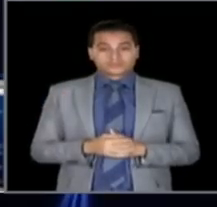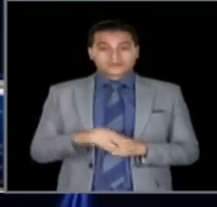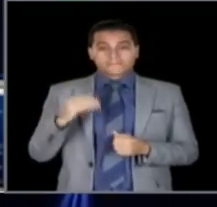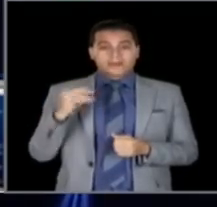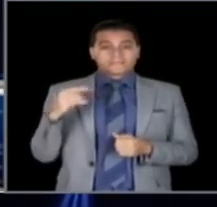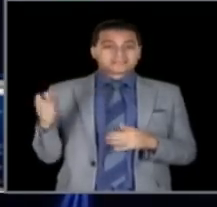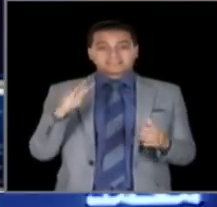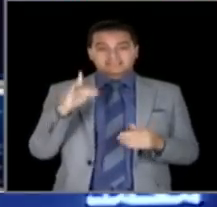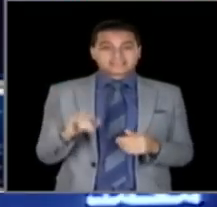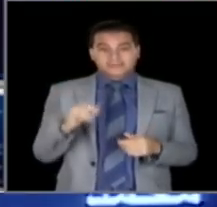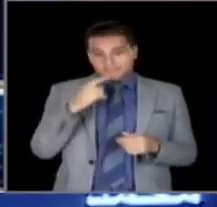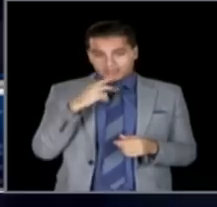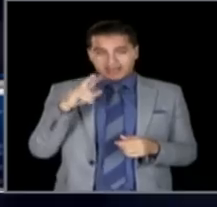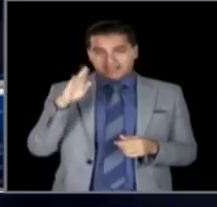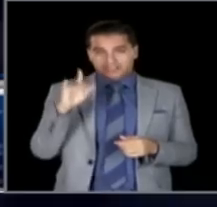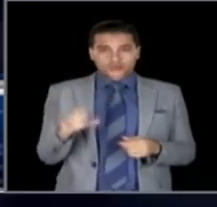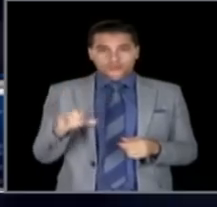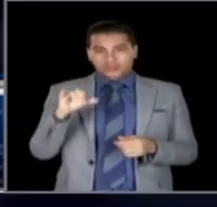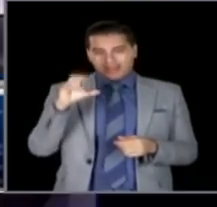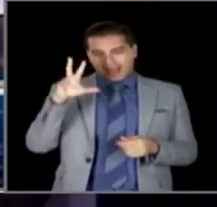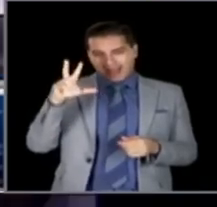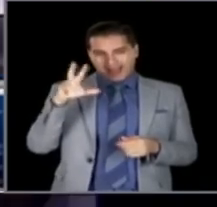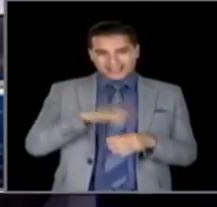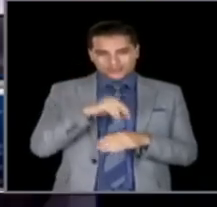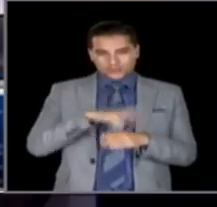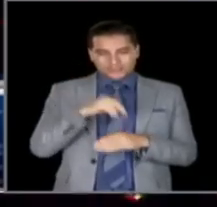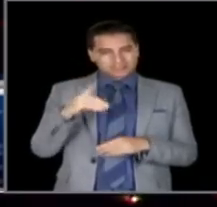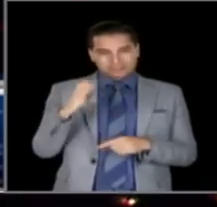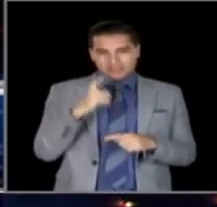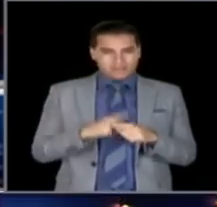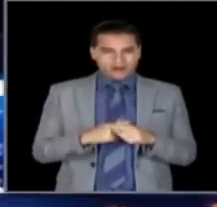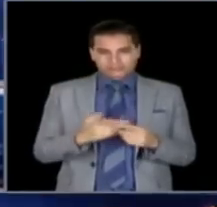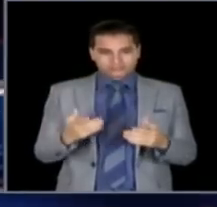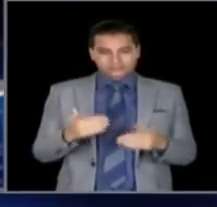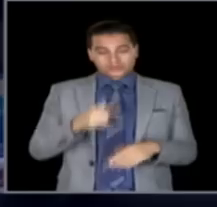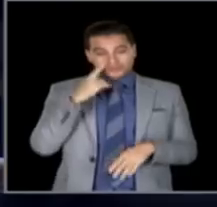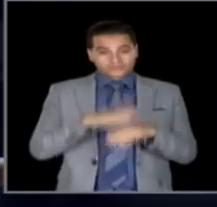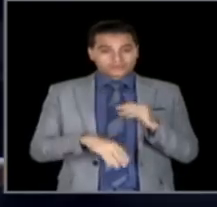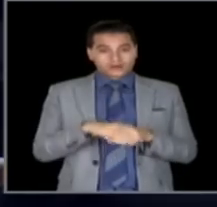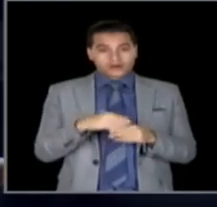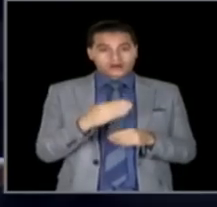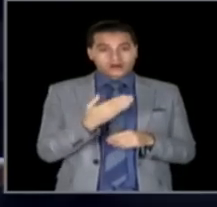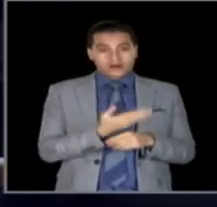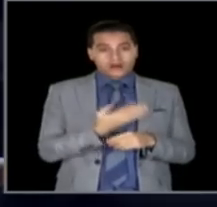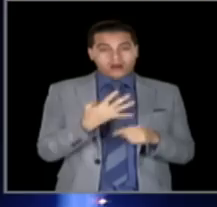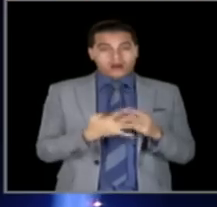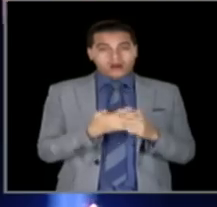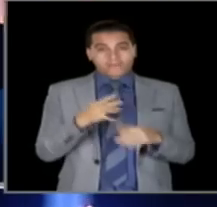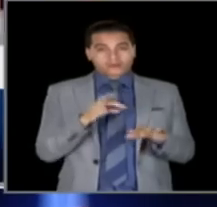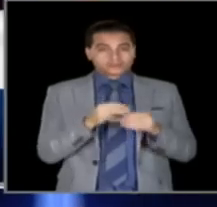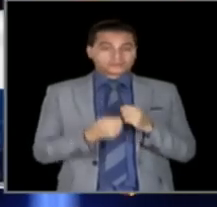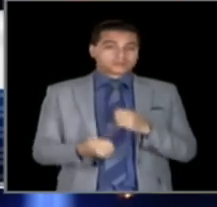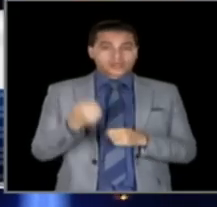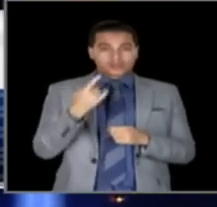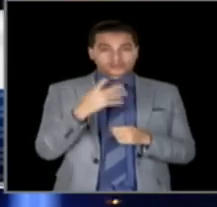محمد سليم. سويد. اجابه خاطئه. اربع اختيارات بزائد 10